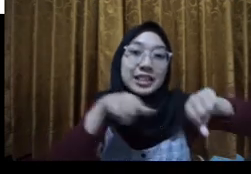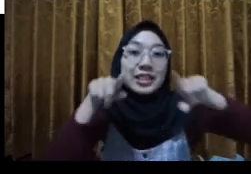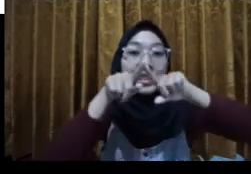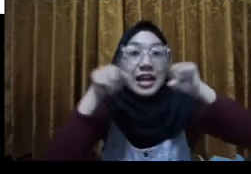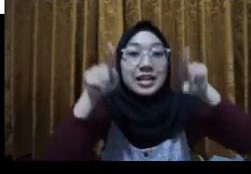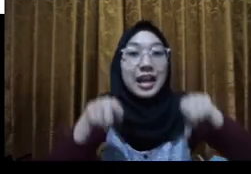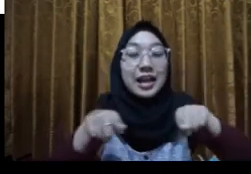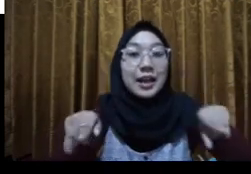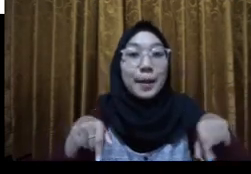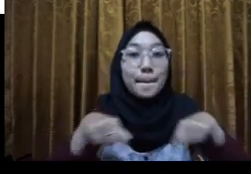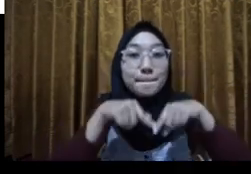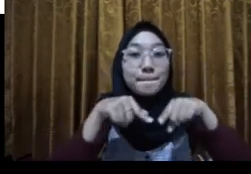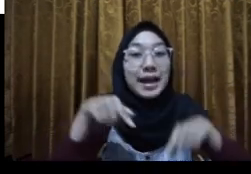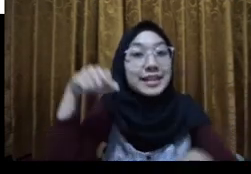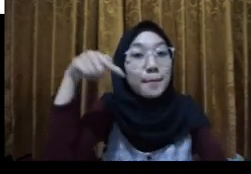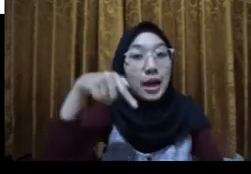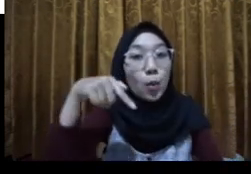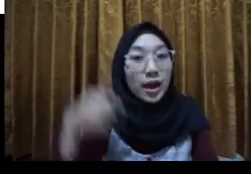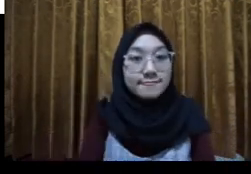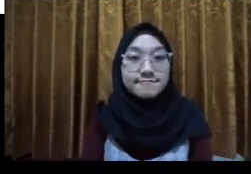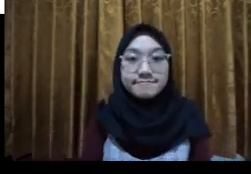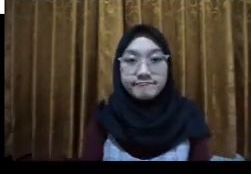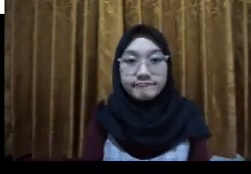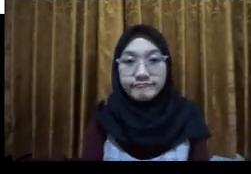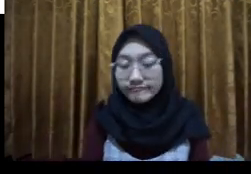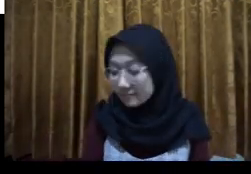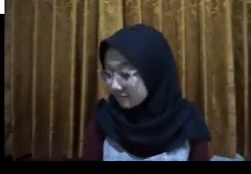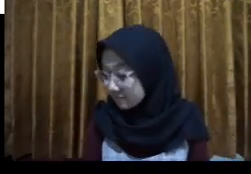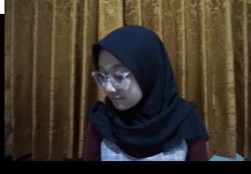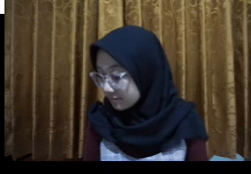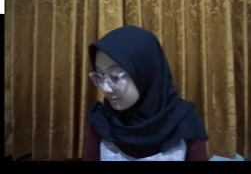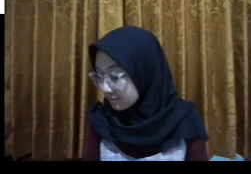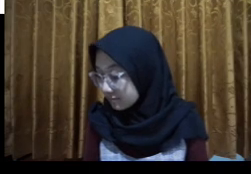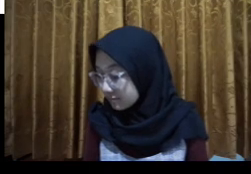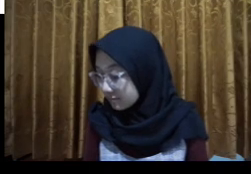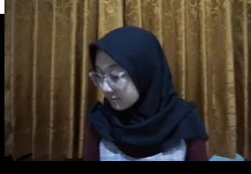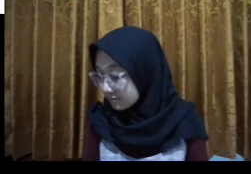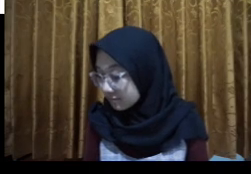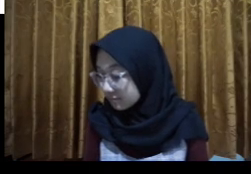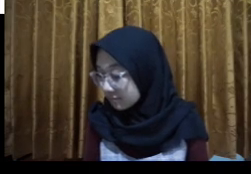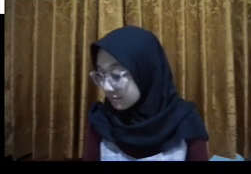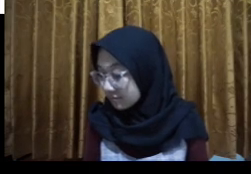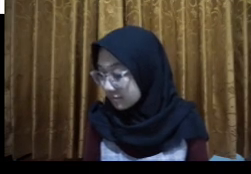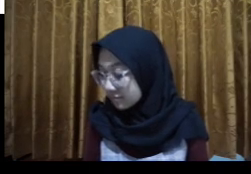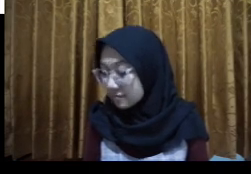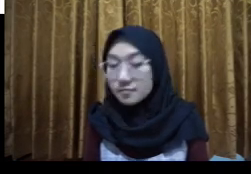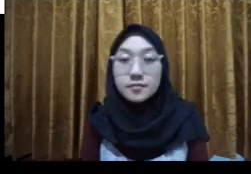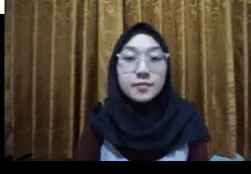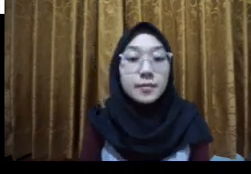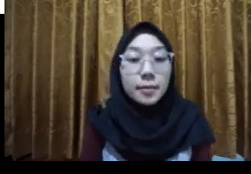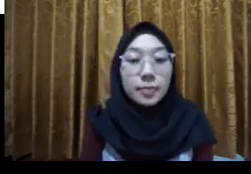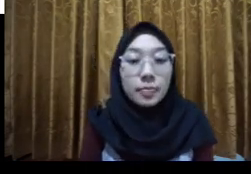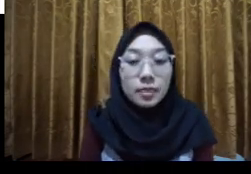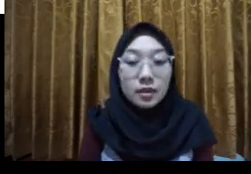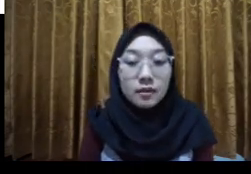G Veritik ISLBC Jadi kurang lengkap, potong-potong dia. 5 request LBB SDLB Koordinat